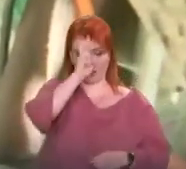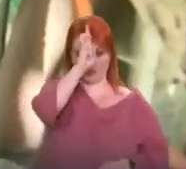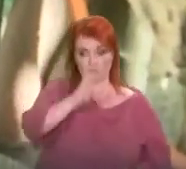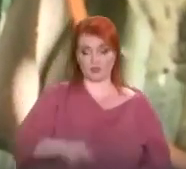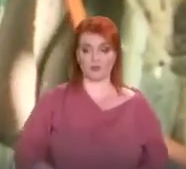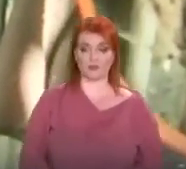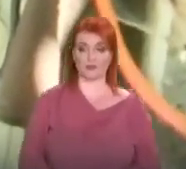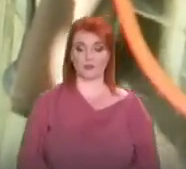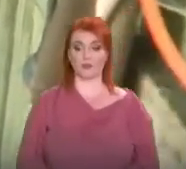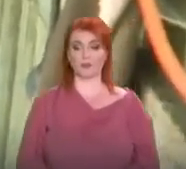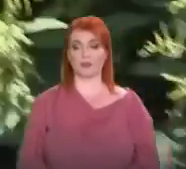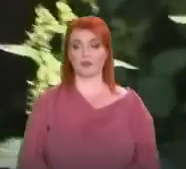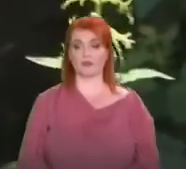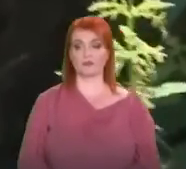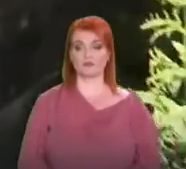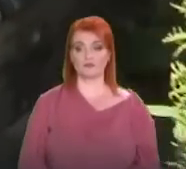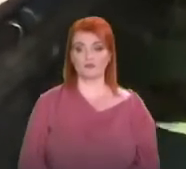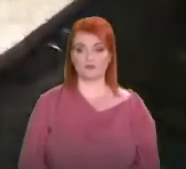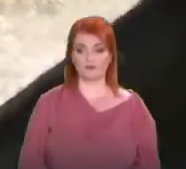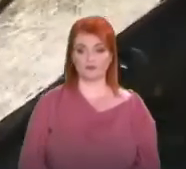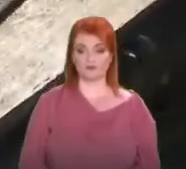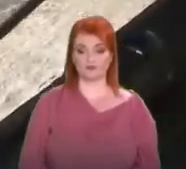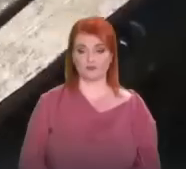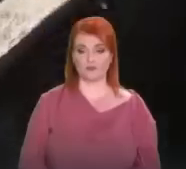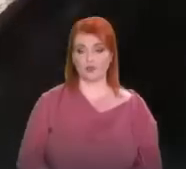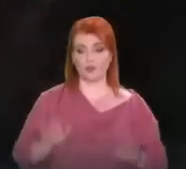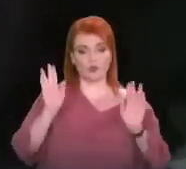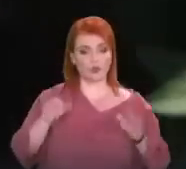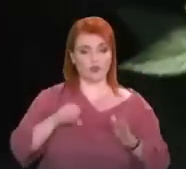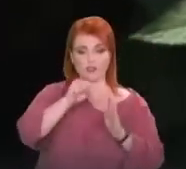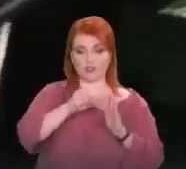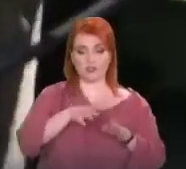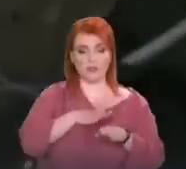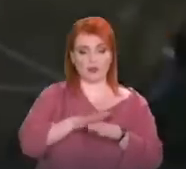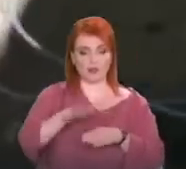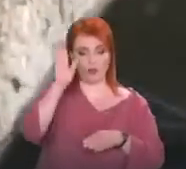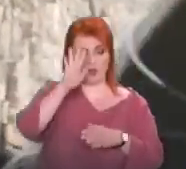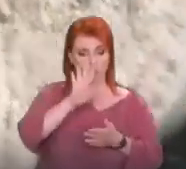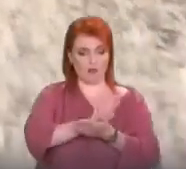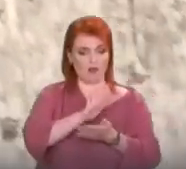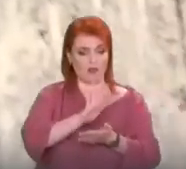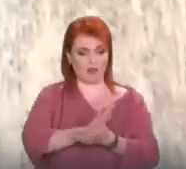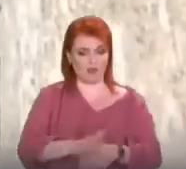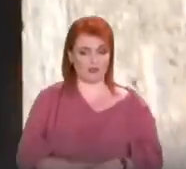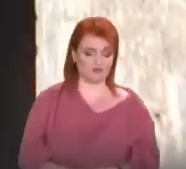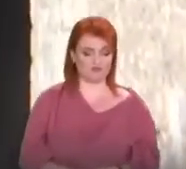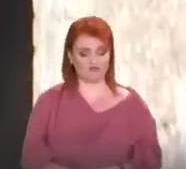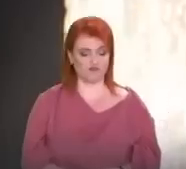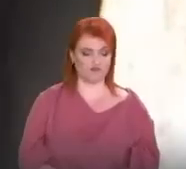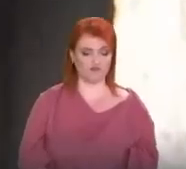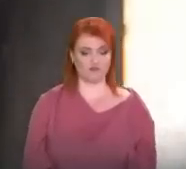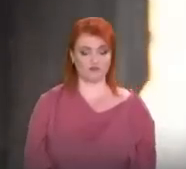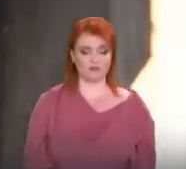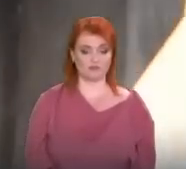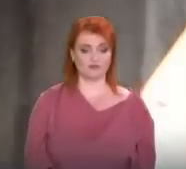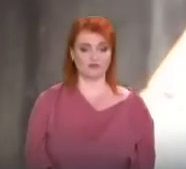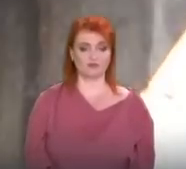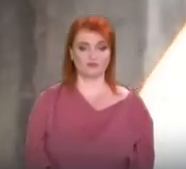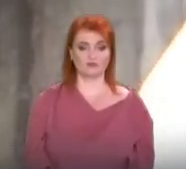pot să, acum s-o retras. No, e plină cu apă, iar cât a fost, e la loc.